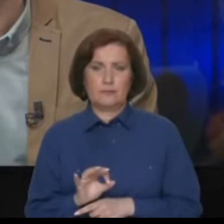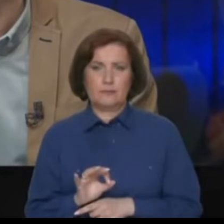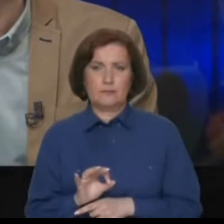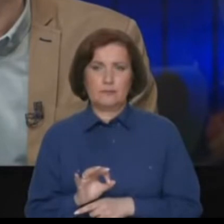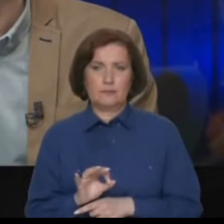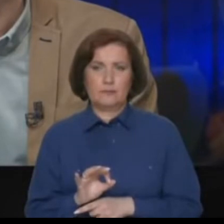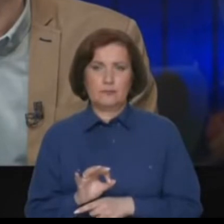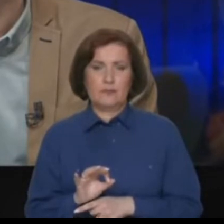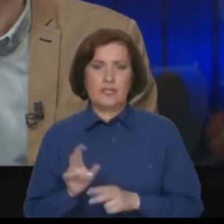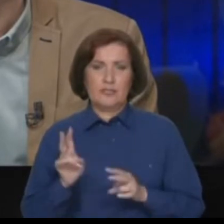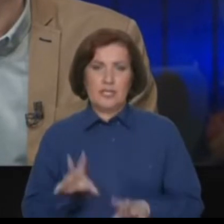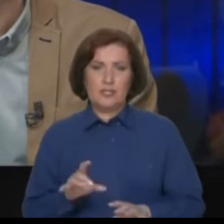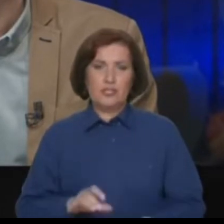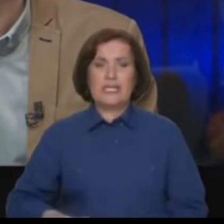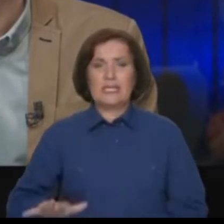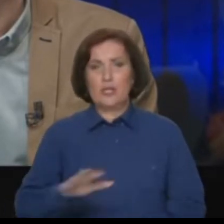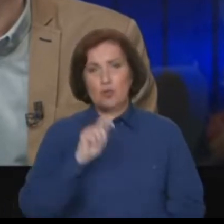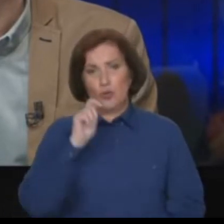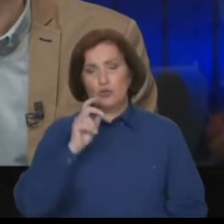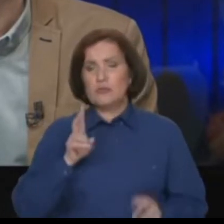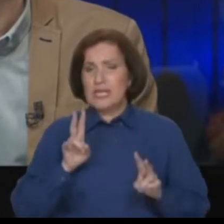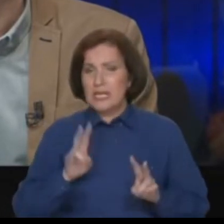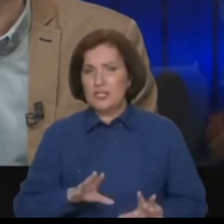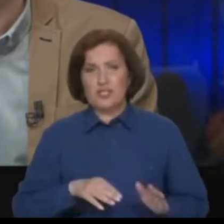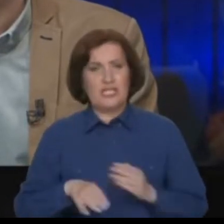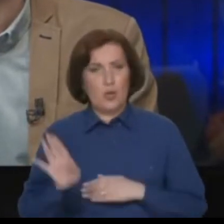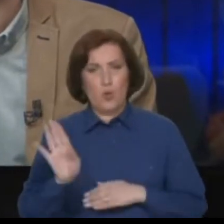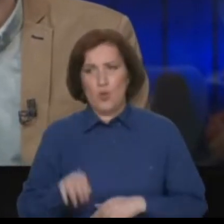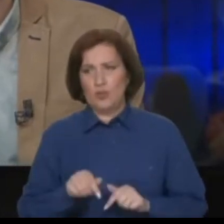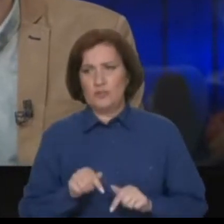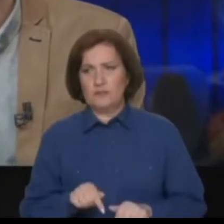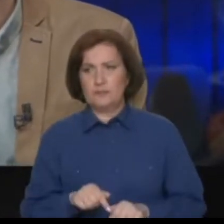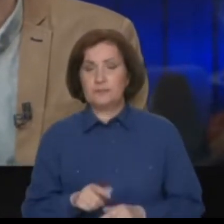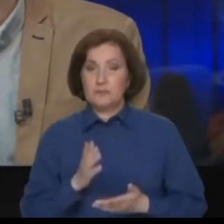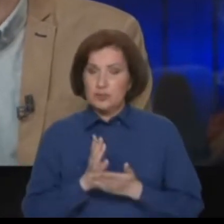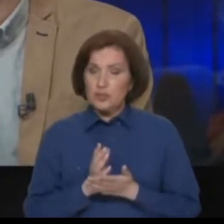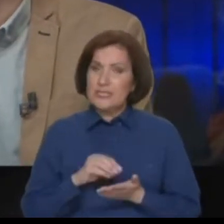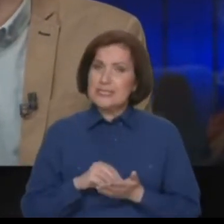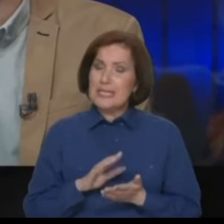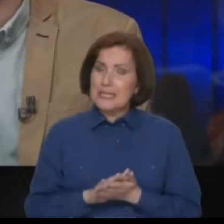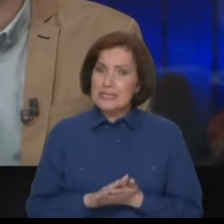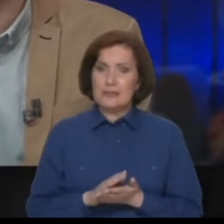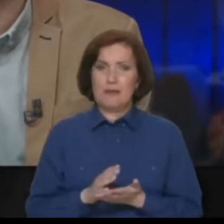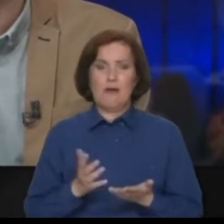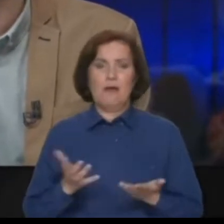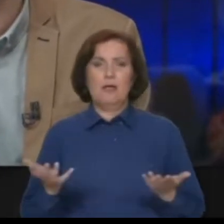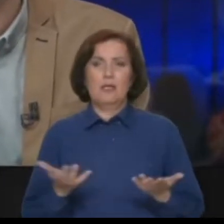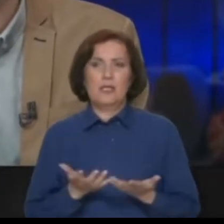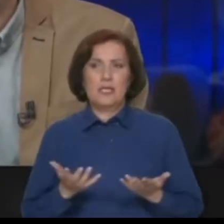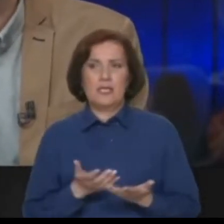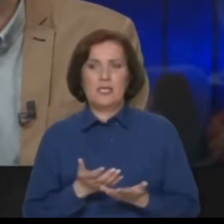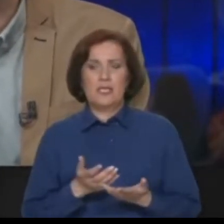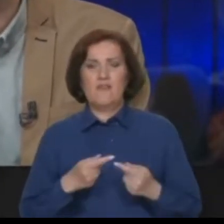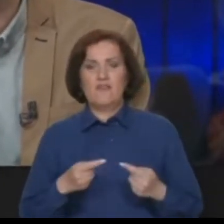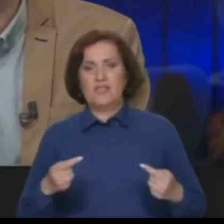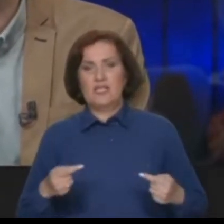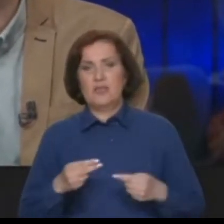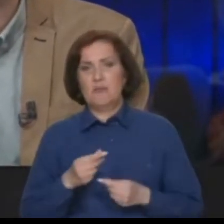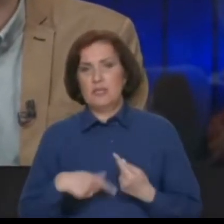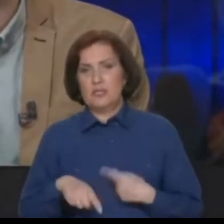на територію України для того, щоб бізнес залишився і не виходив звідси. А чи є статистика, чи, можливо, дані, які види